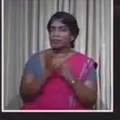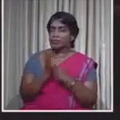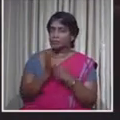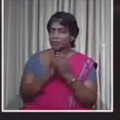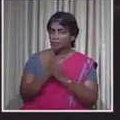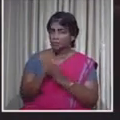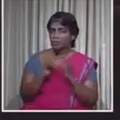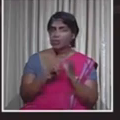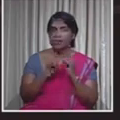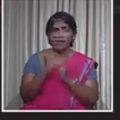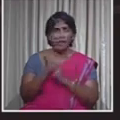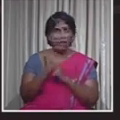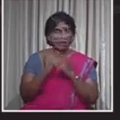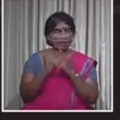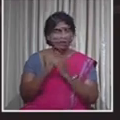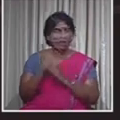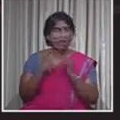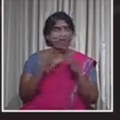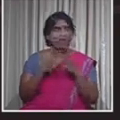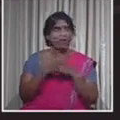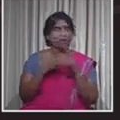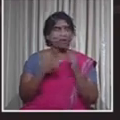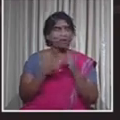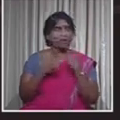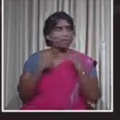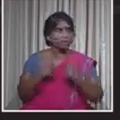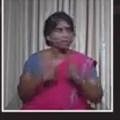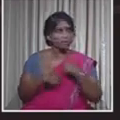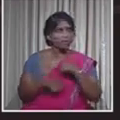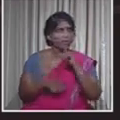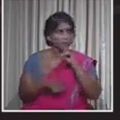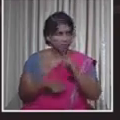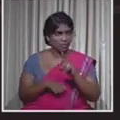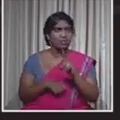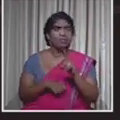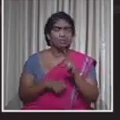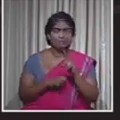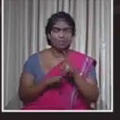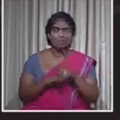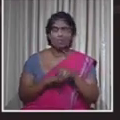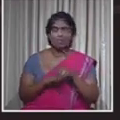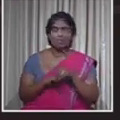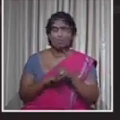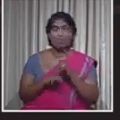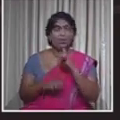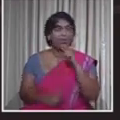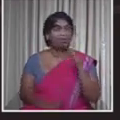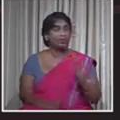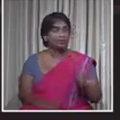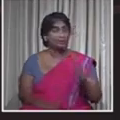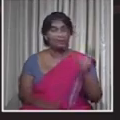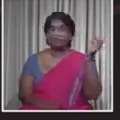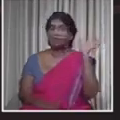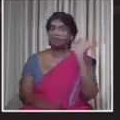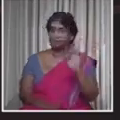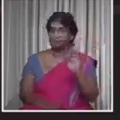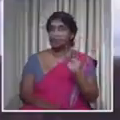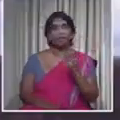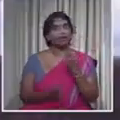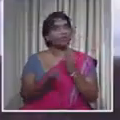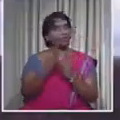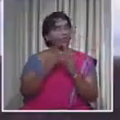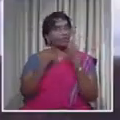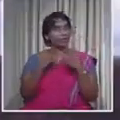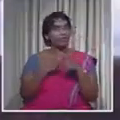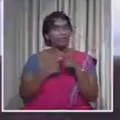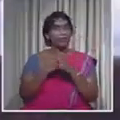මන්ත්‍රීතුමා නලින් බණ්ඩාර මන්ත්‍රීතුමා වාරියපොළ සභාපතිතුමා ගැන කිව්ව නිසා විනුසුරුවරේක් පත් කළා විමර්ශනයක් කළා